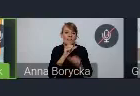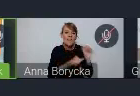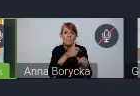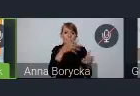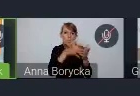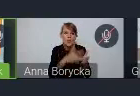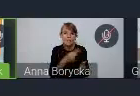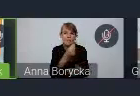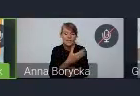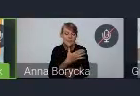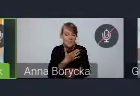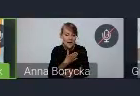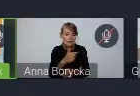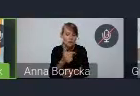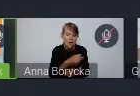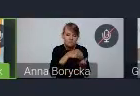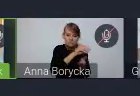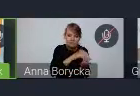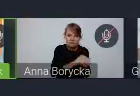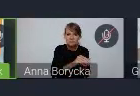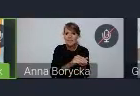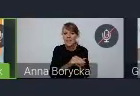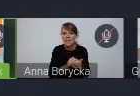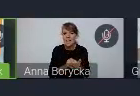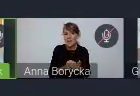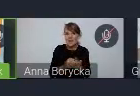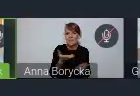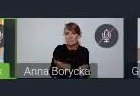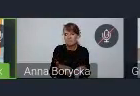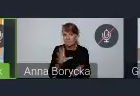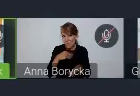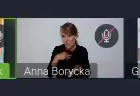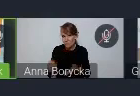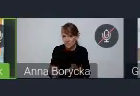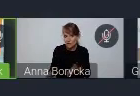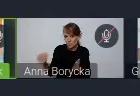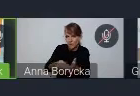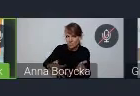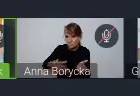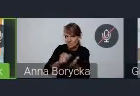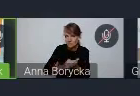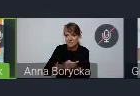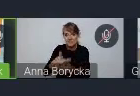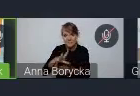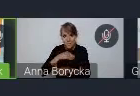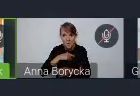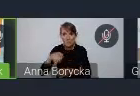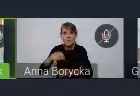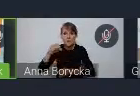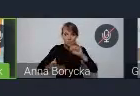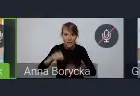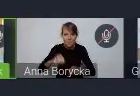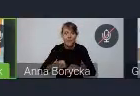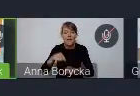i wyraża zgodę na to, czy jest możliwość rozstrzygnięcia właśnie przetargu i zwiększenia środków